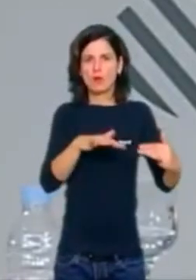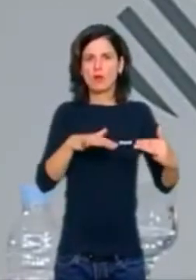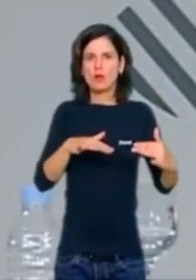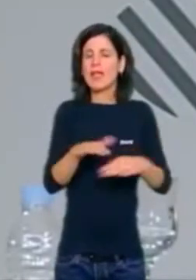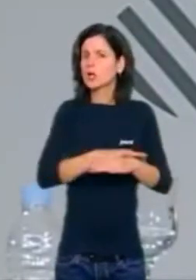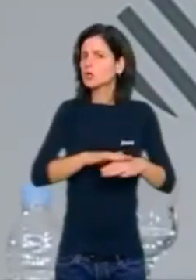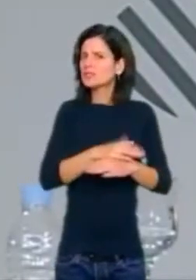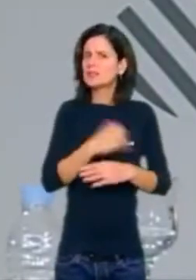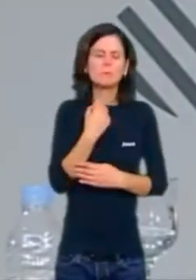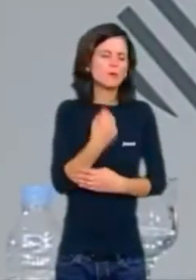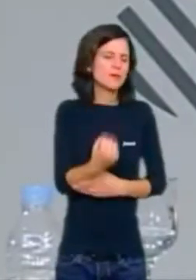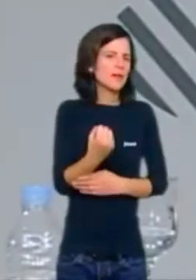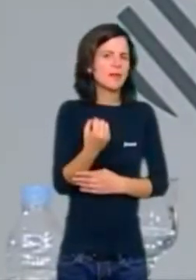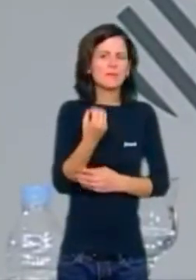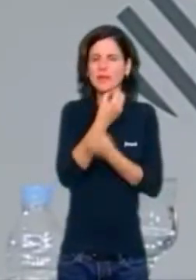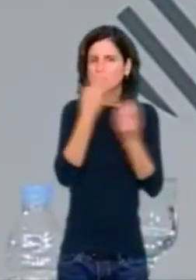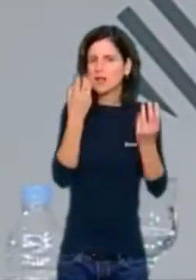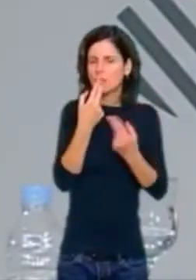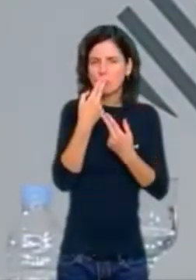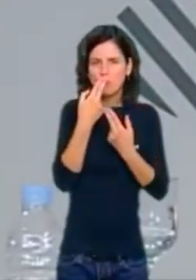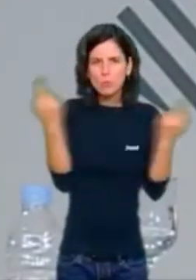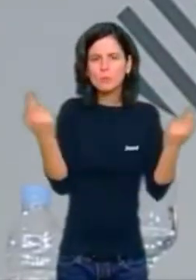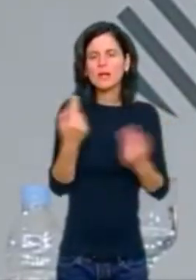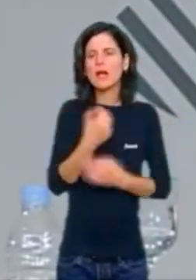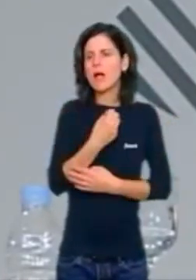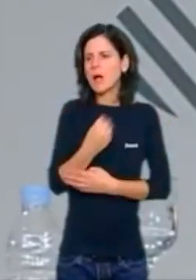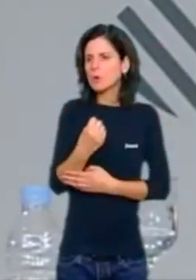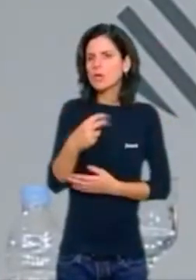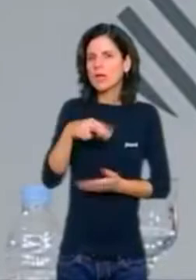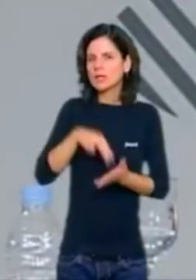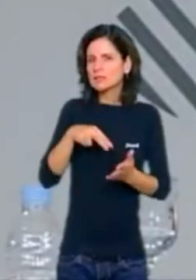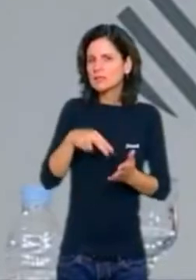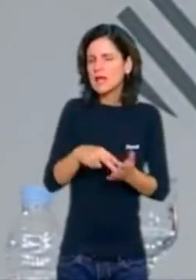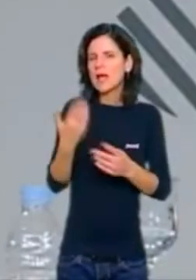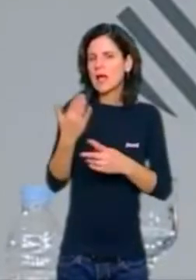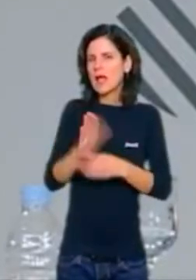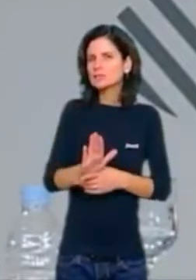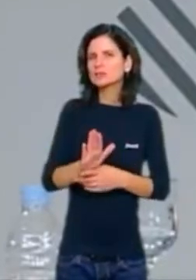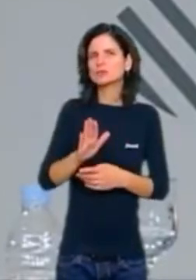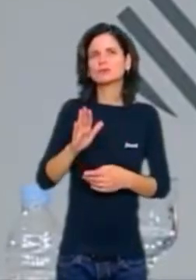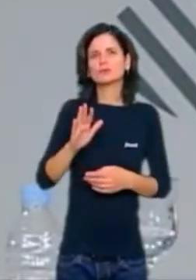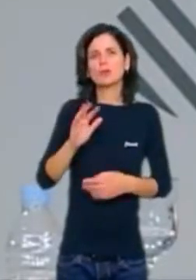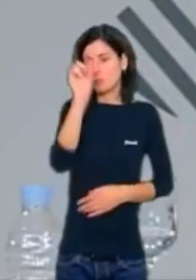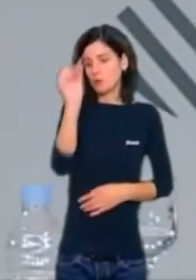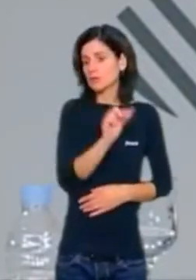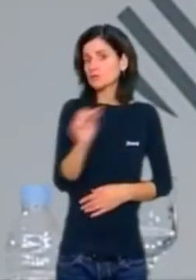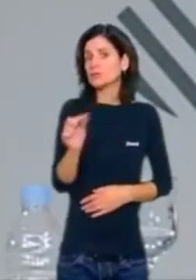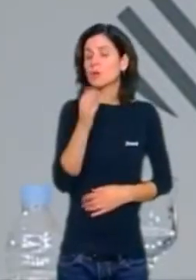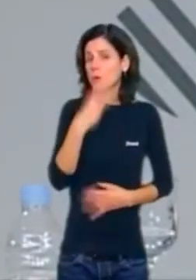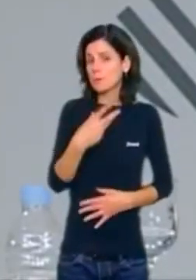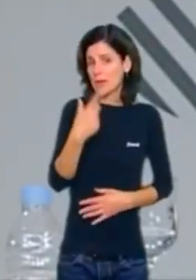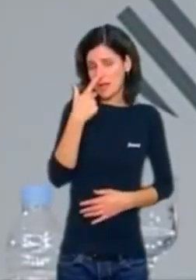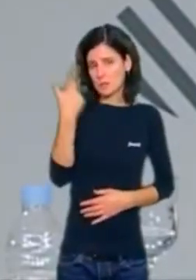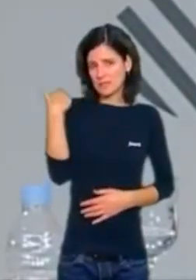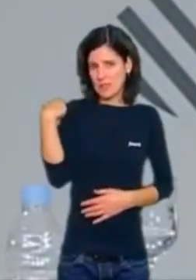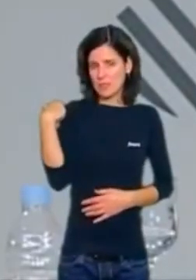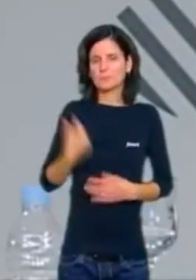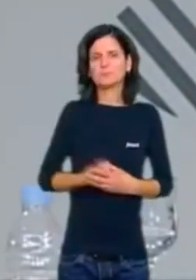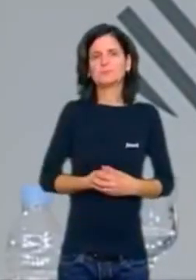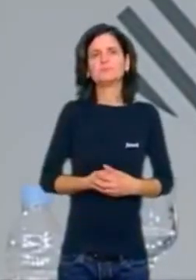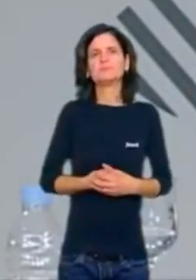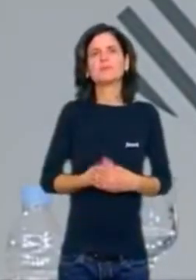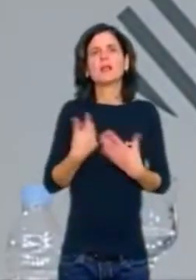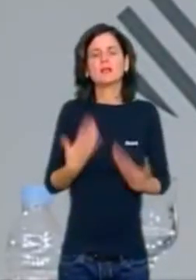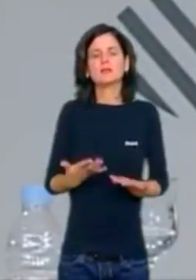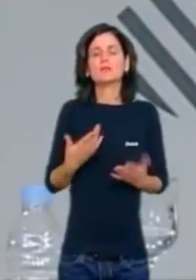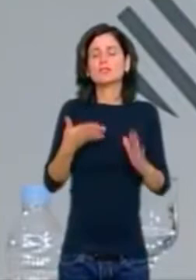seva presència, amb les seves declaracions públiques i animant a que seguisquen per aquesta senda, perquè va ser molt bé en la temporada passada. I per tant és